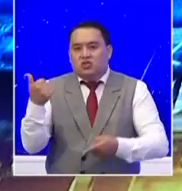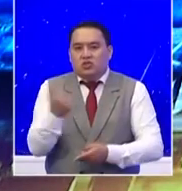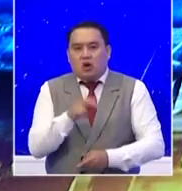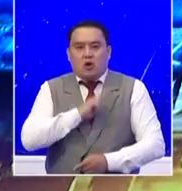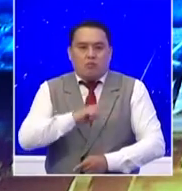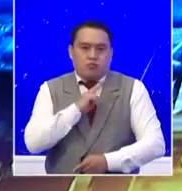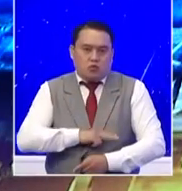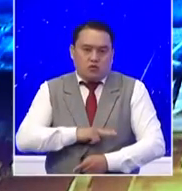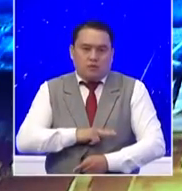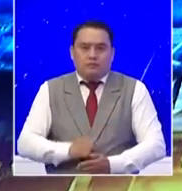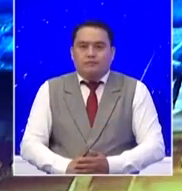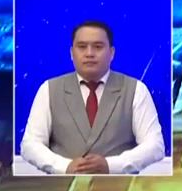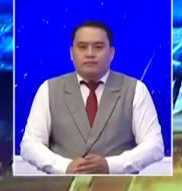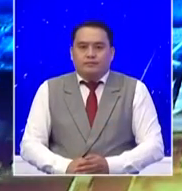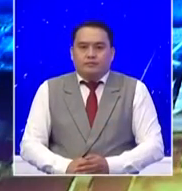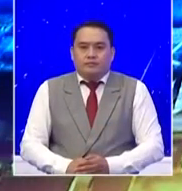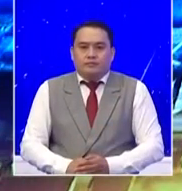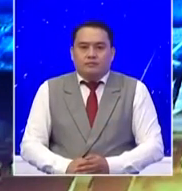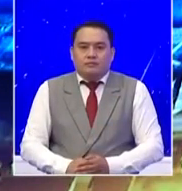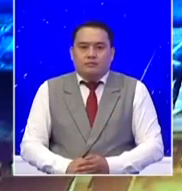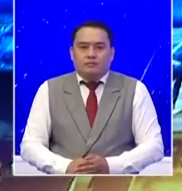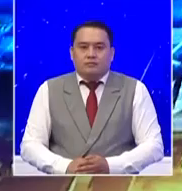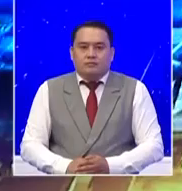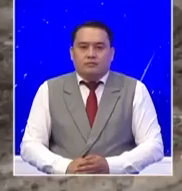работ. В чем причина, смотрите в следующем сюжете.